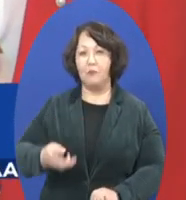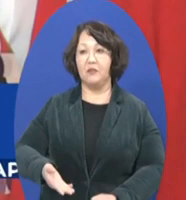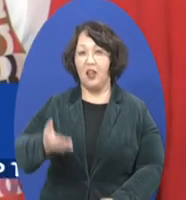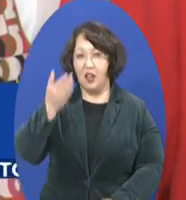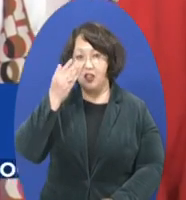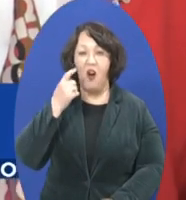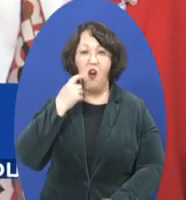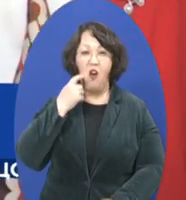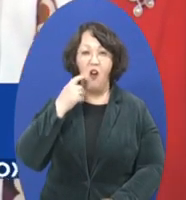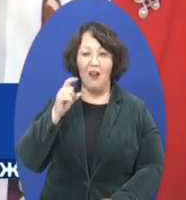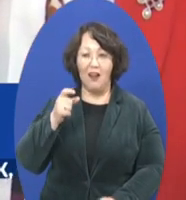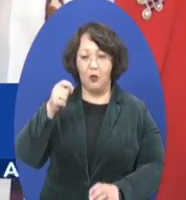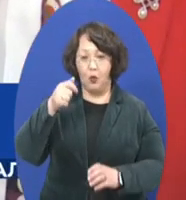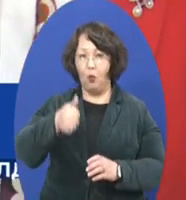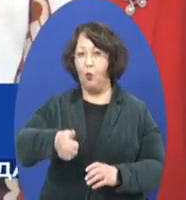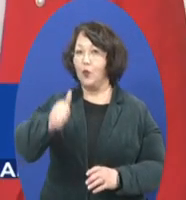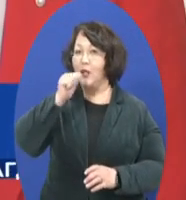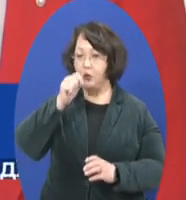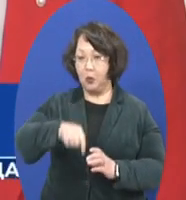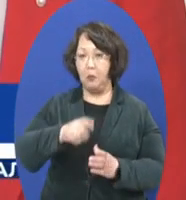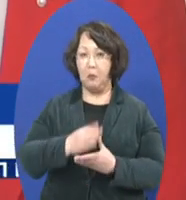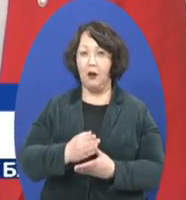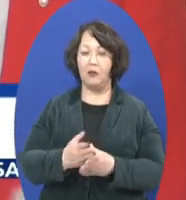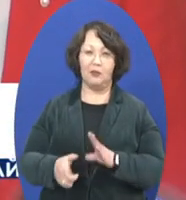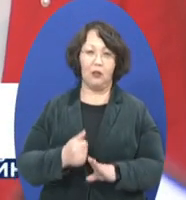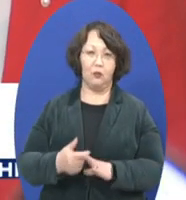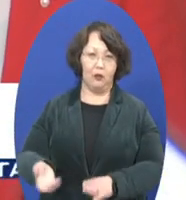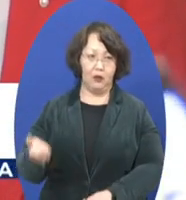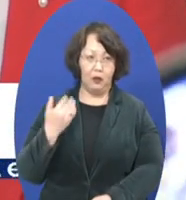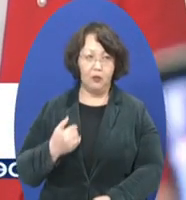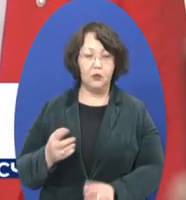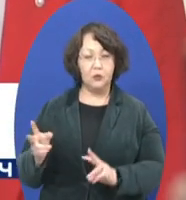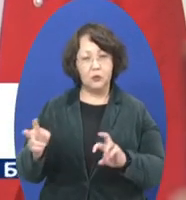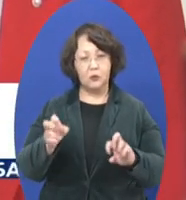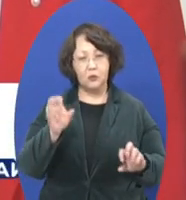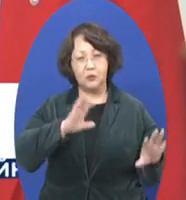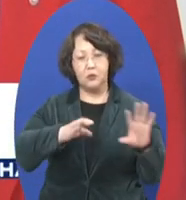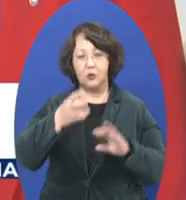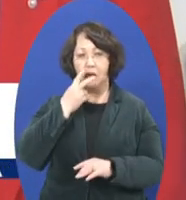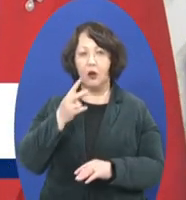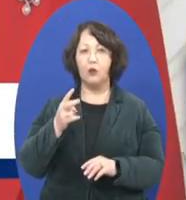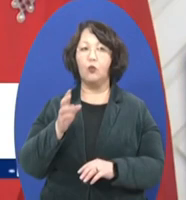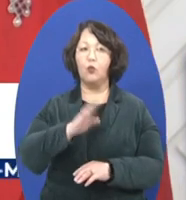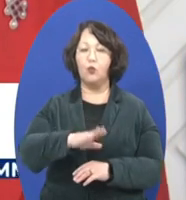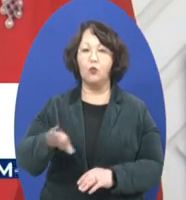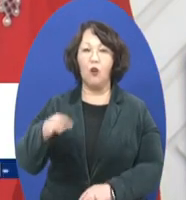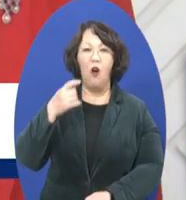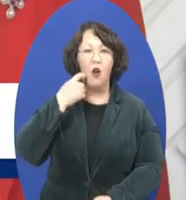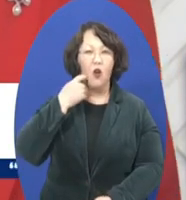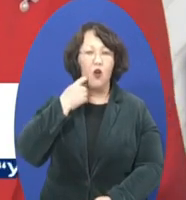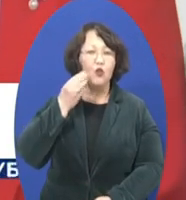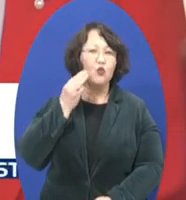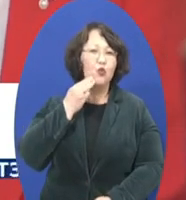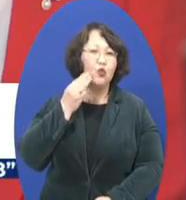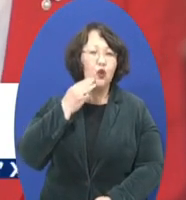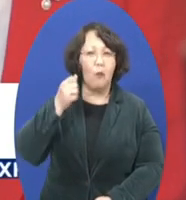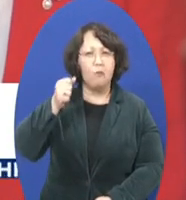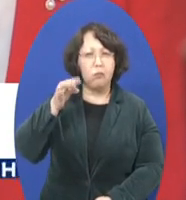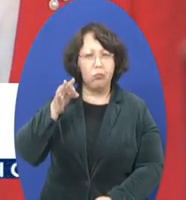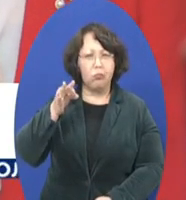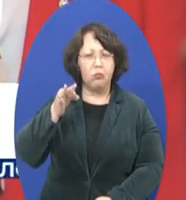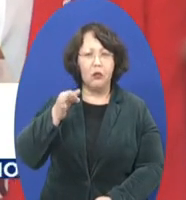байя гэсэн ийм тодорхой заалтыг оруулж гэж байгаа. Судалгаа хийж үзэхэд өнөөдөр одоо хүүхдүүдийн шүдний цоорхол, шүд